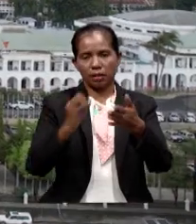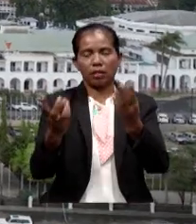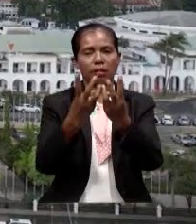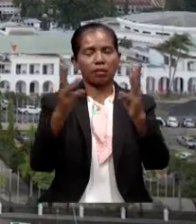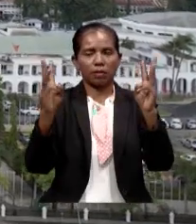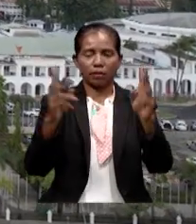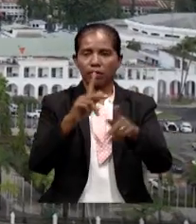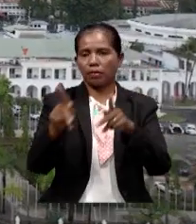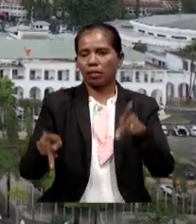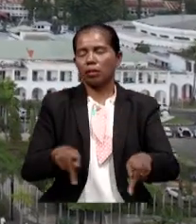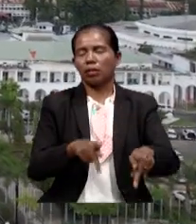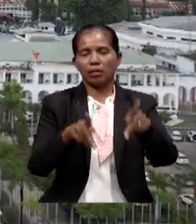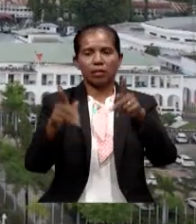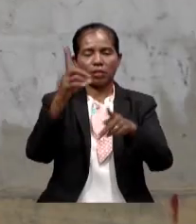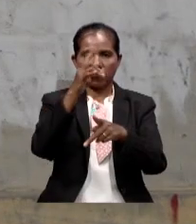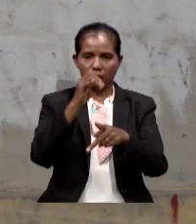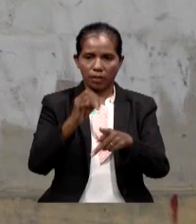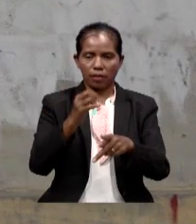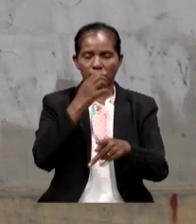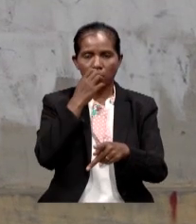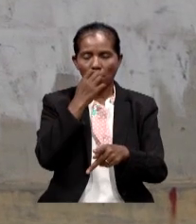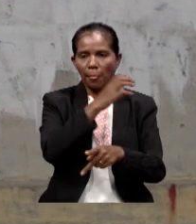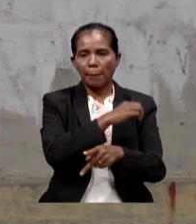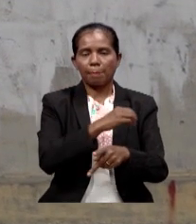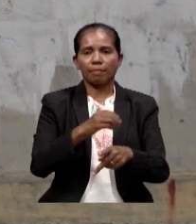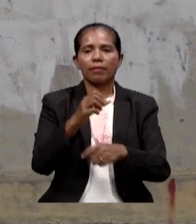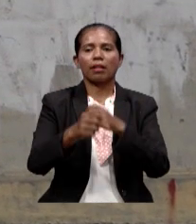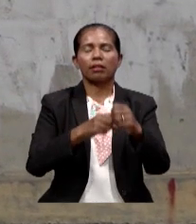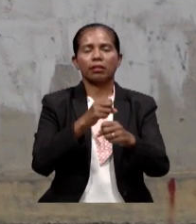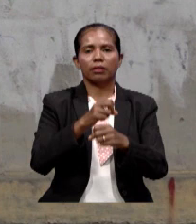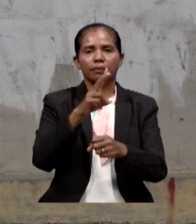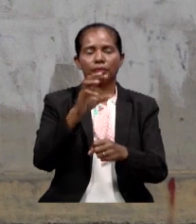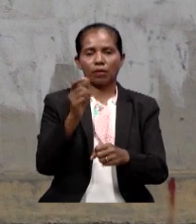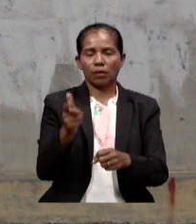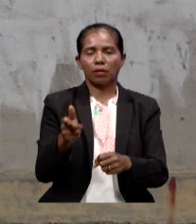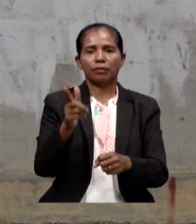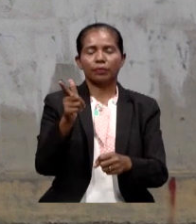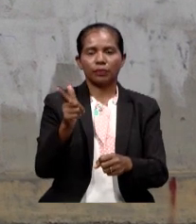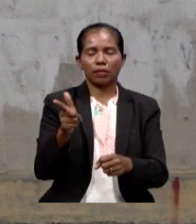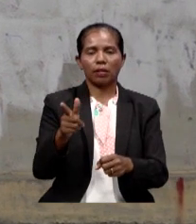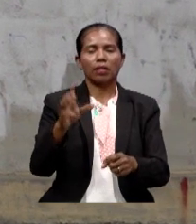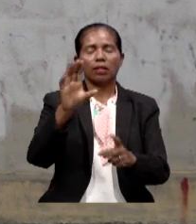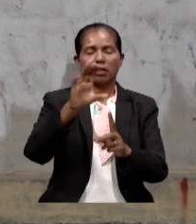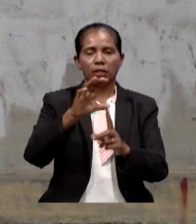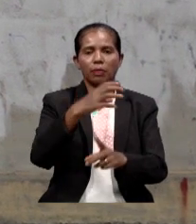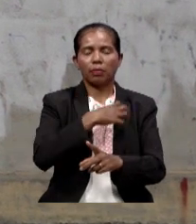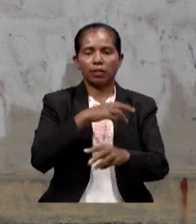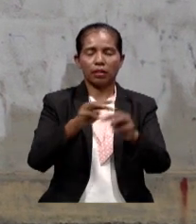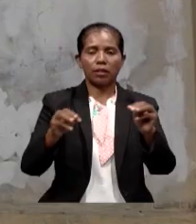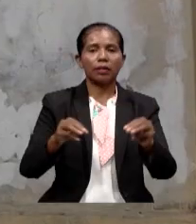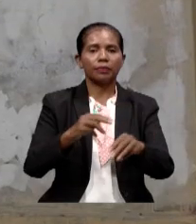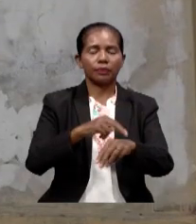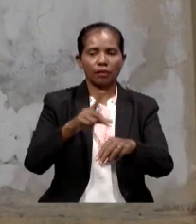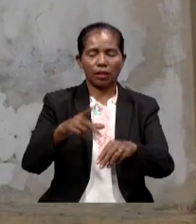no fatin publiku iha capital Dili. Nunemos iha tinan rihun rua rua nulu komando polisia nasional Timor Leste no